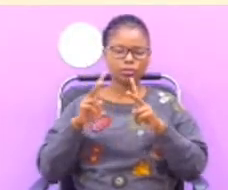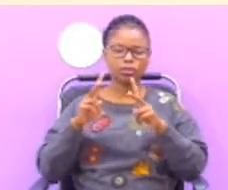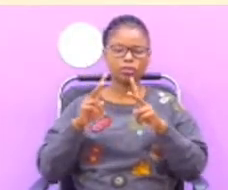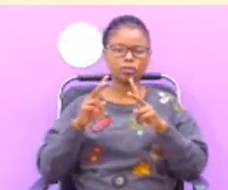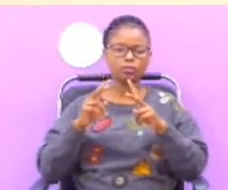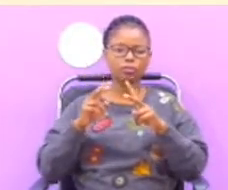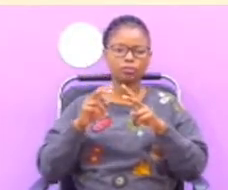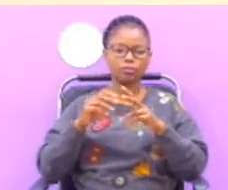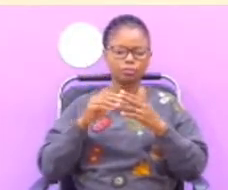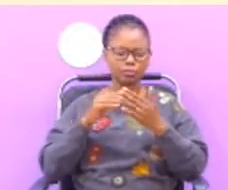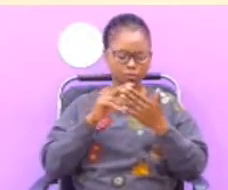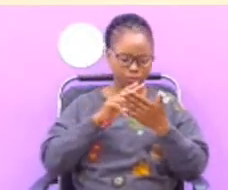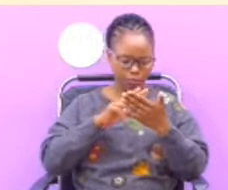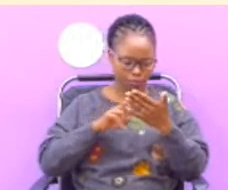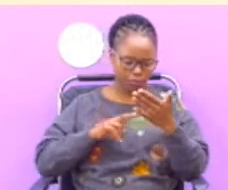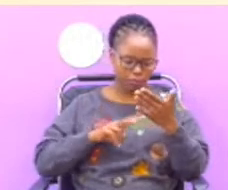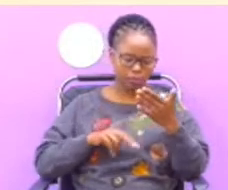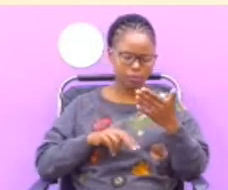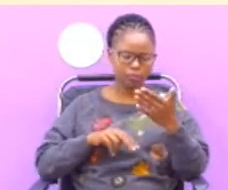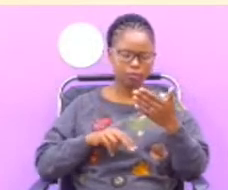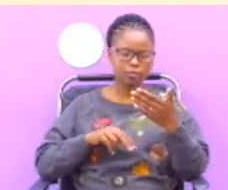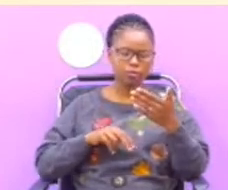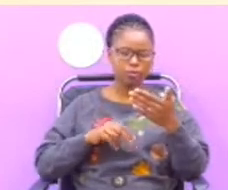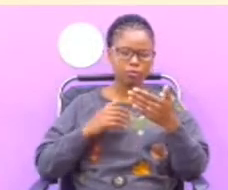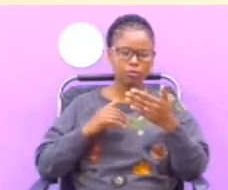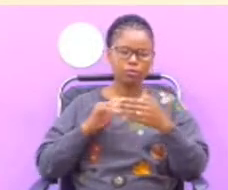mũno ndĩmũtuaga